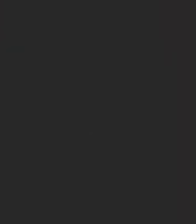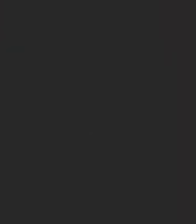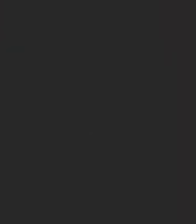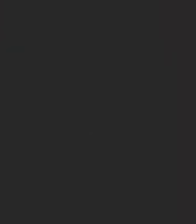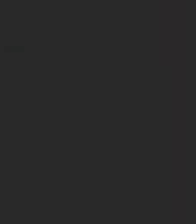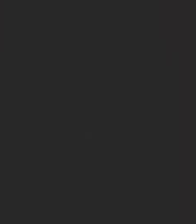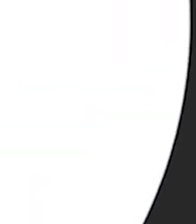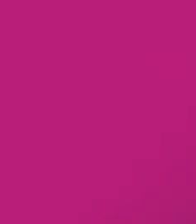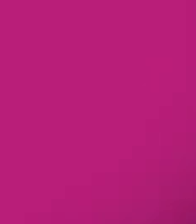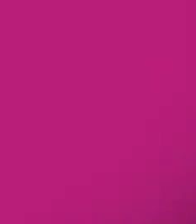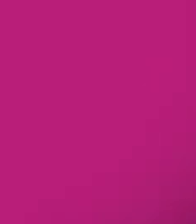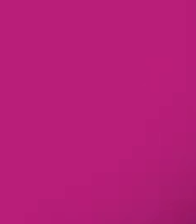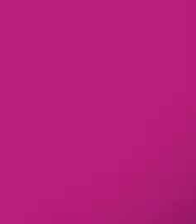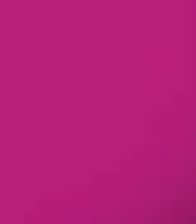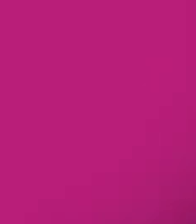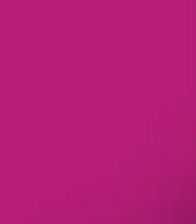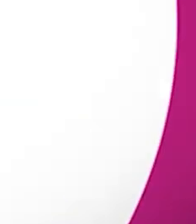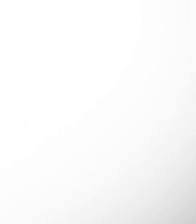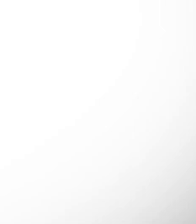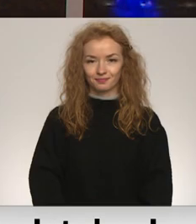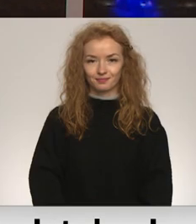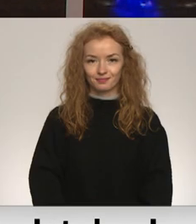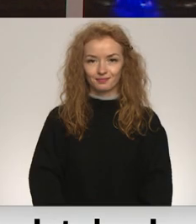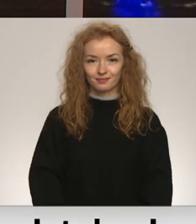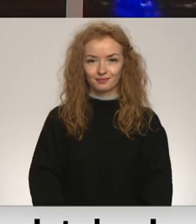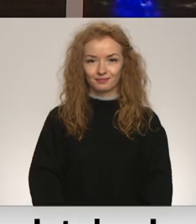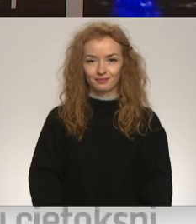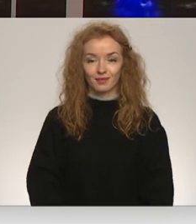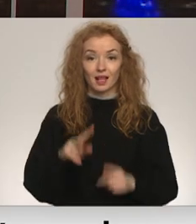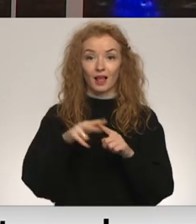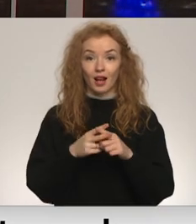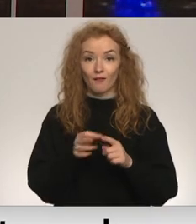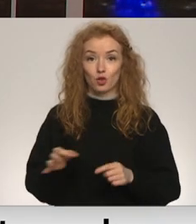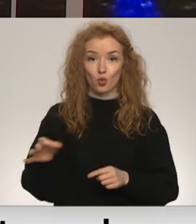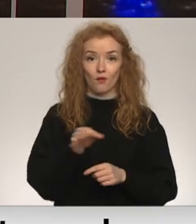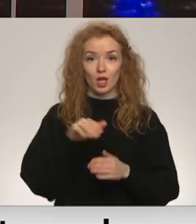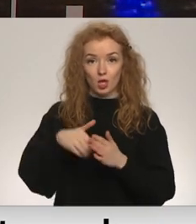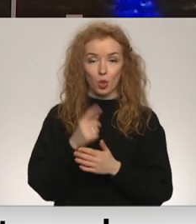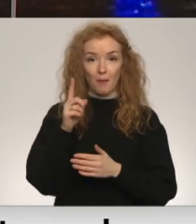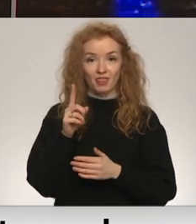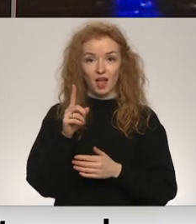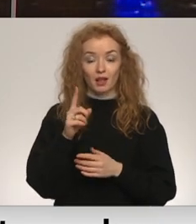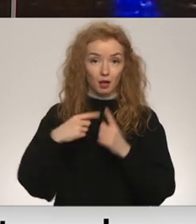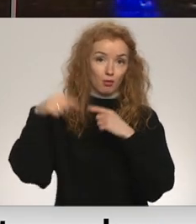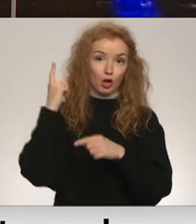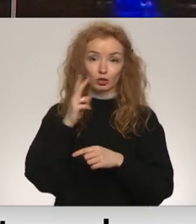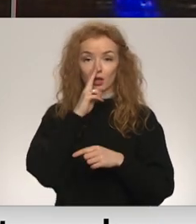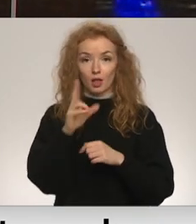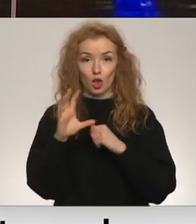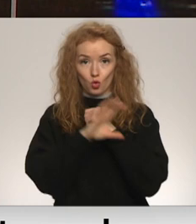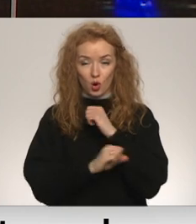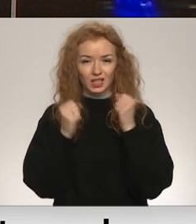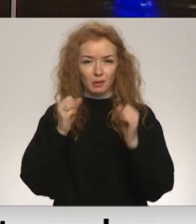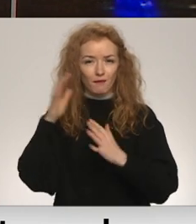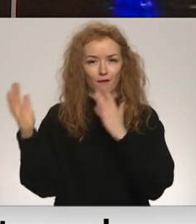Re, viss ēters ir te! Jelgavas novada Jaunpēterniekos pagājušās nedēļas nogales stiprais